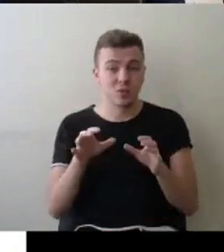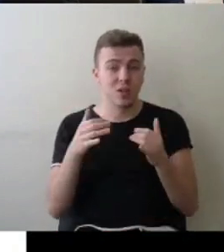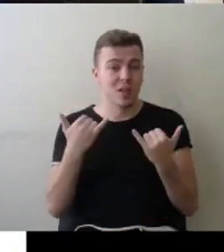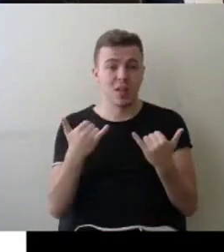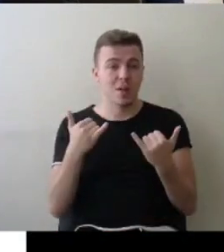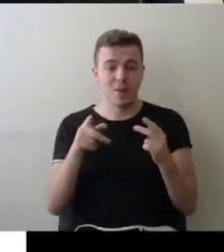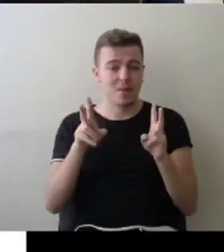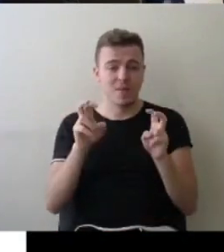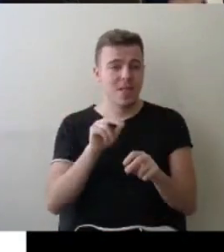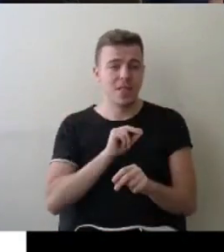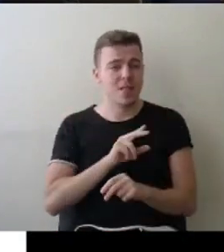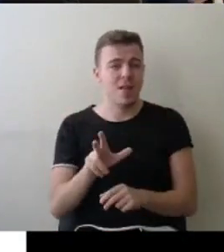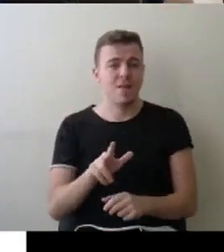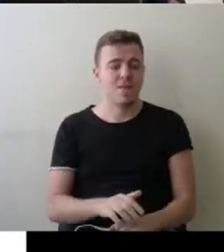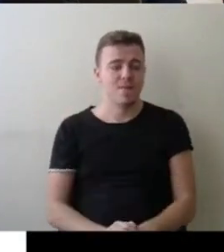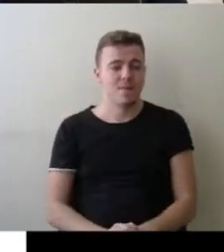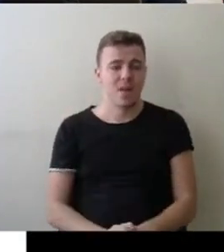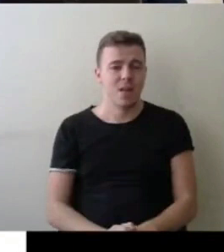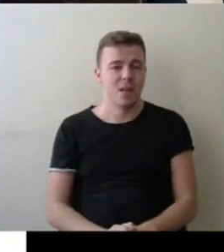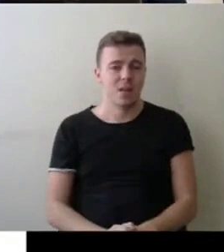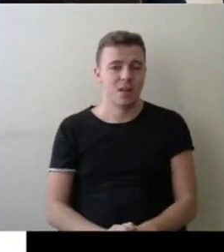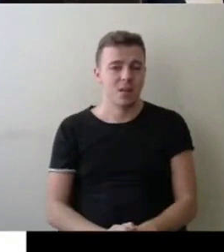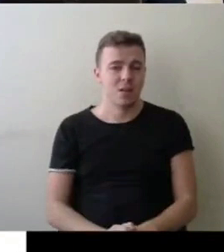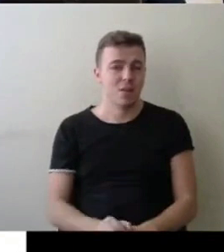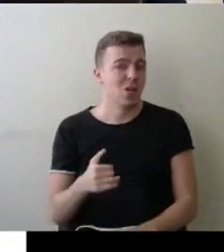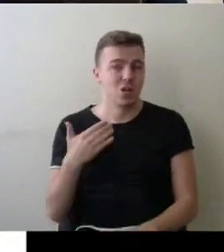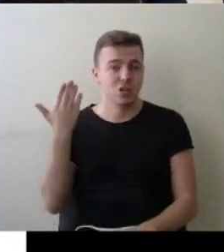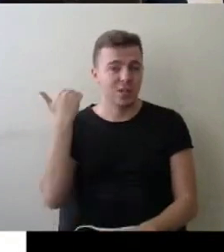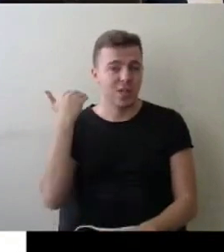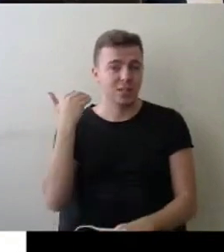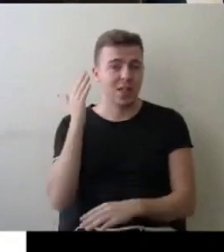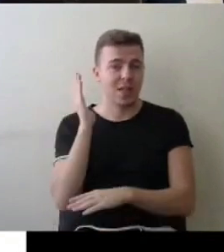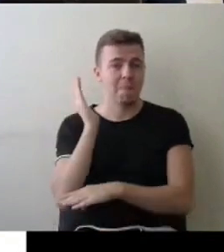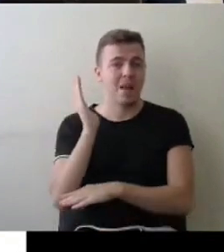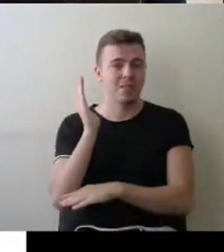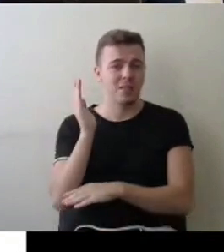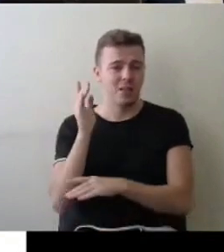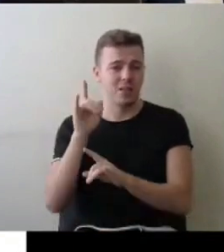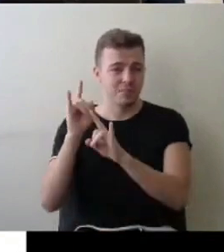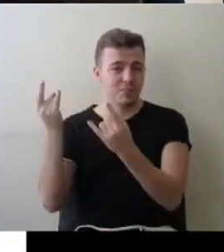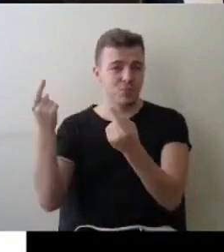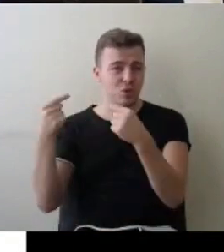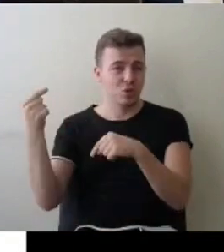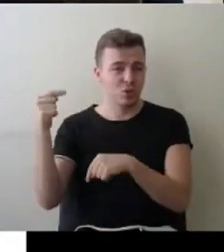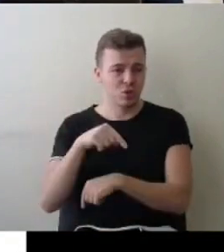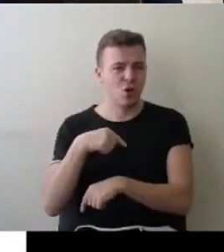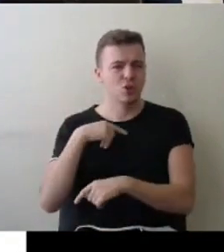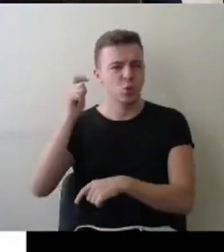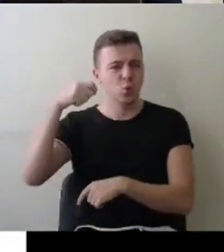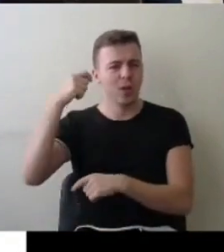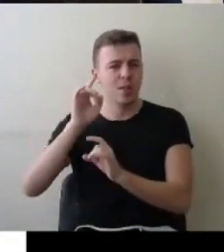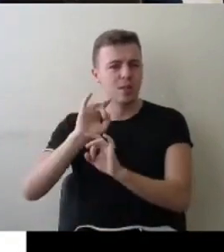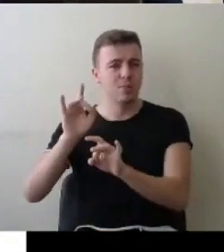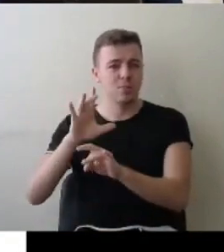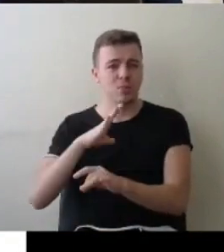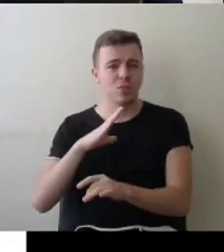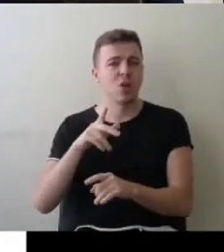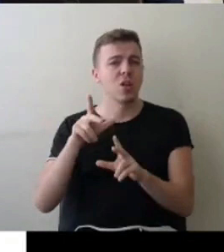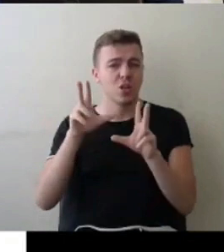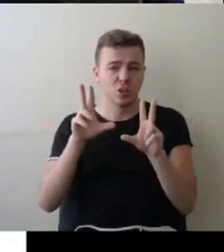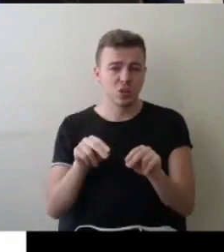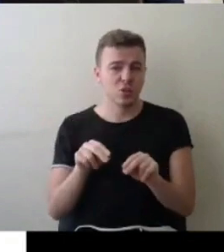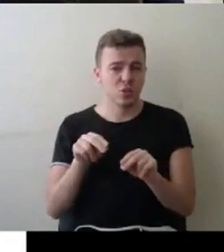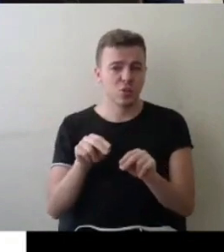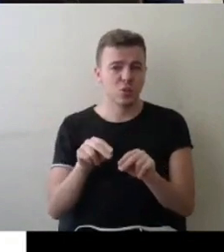negalioja. Ir vat ką tik tai grįžau iš paskaitos studentam, ne, ir iš tikrųjų tikrai patikėkit manim, didelis